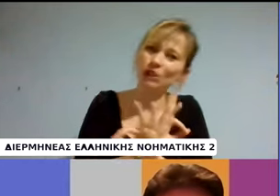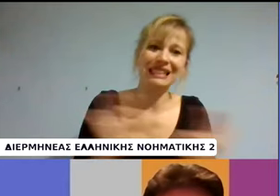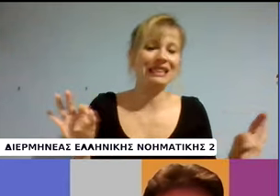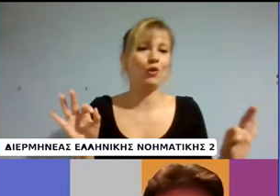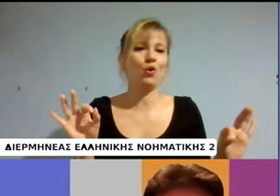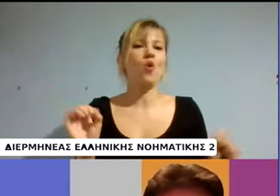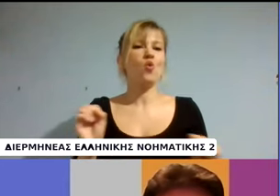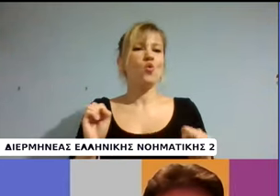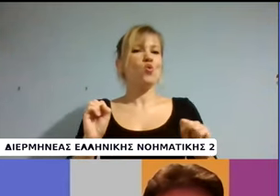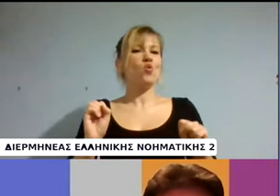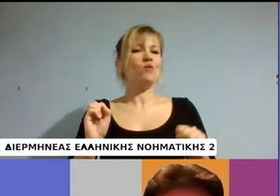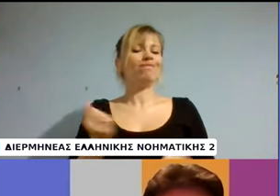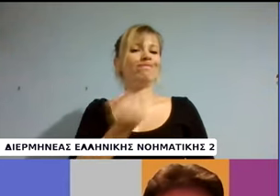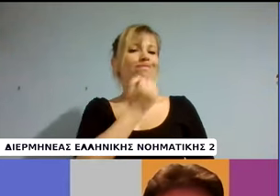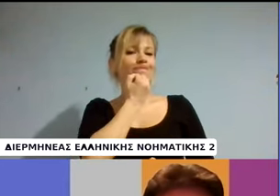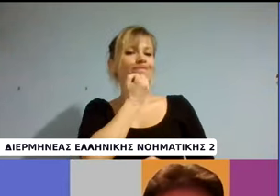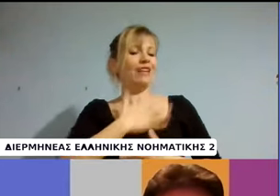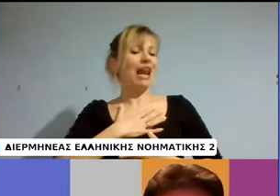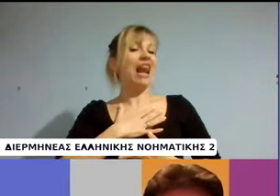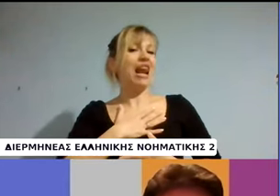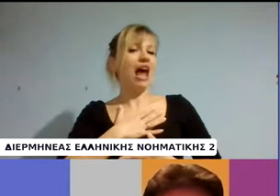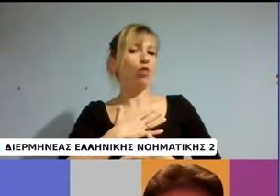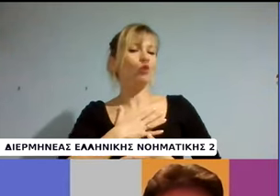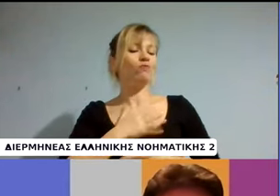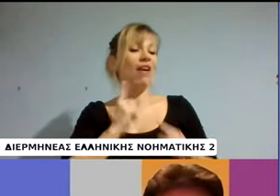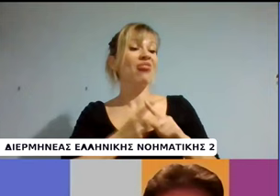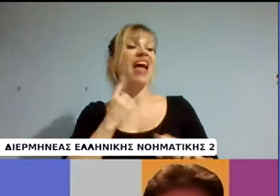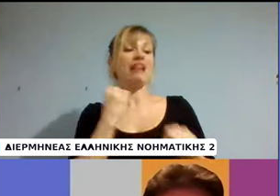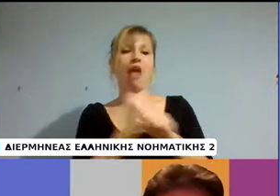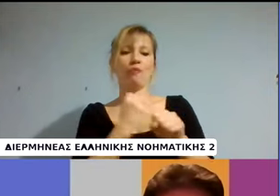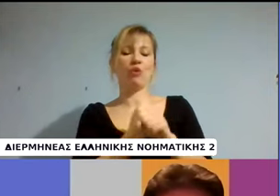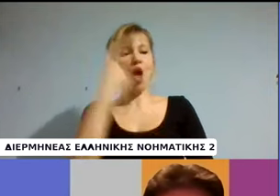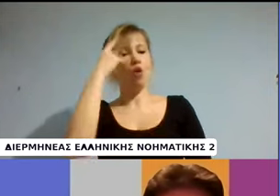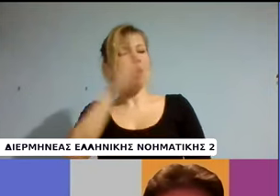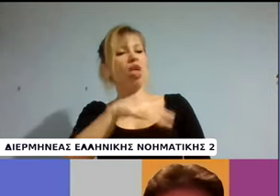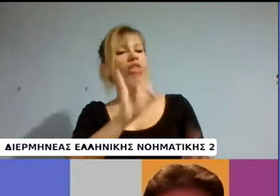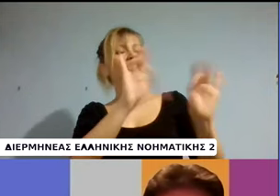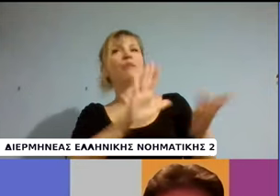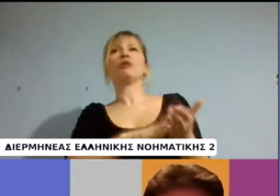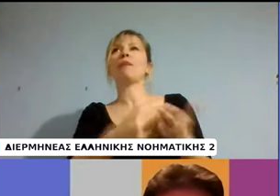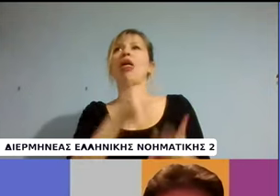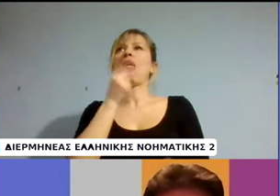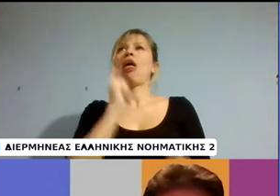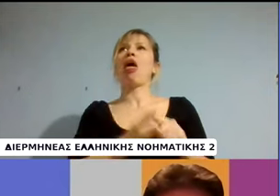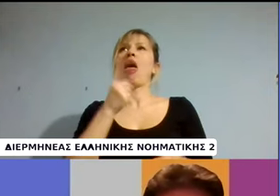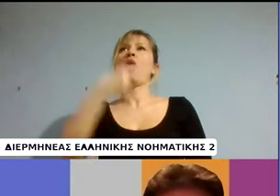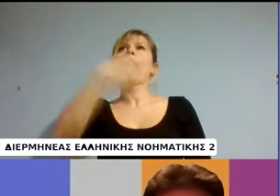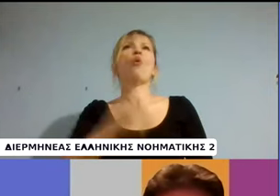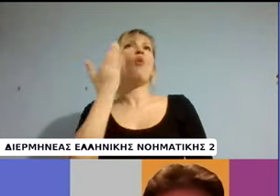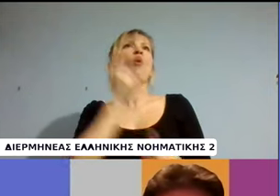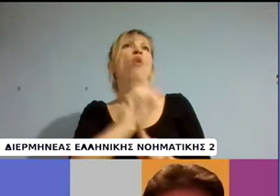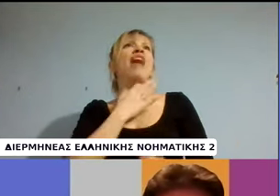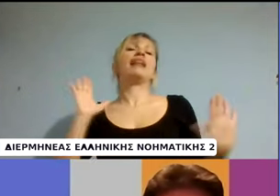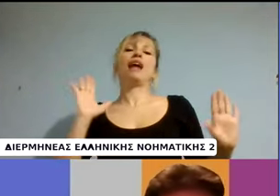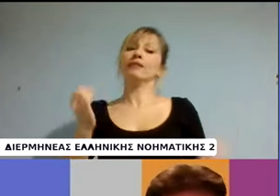τα καμπανάκια ότι ίσως και να μην είναι τόσο απλό πράγμα η μετάφραση. Το δεύτερο είναι